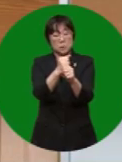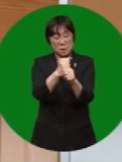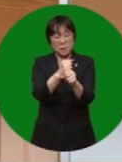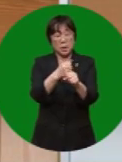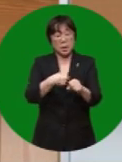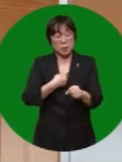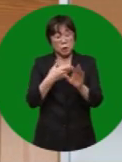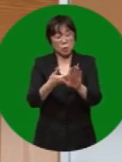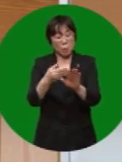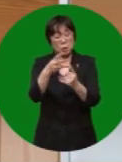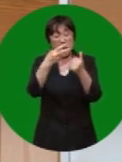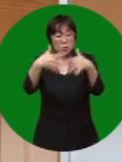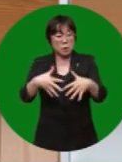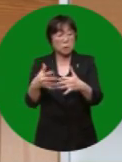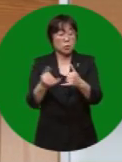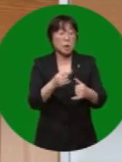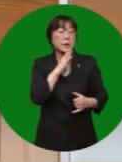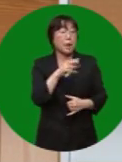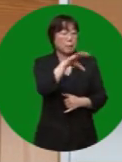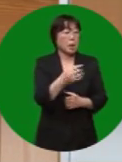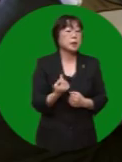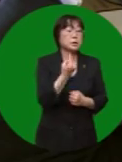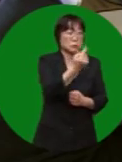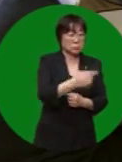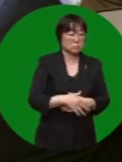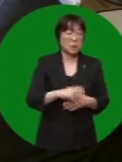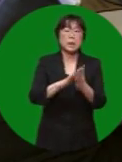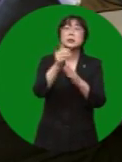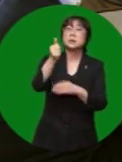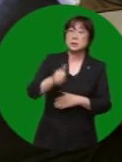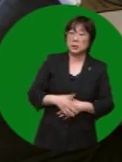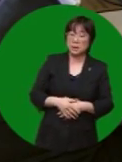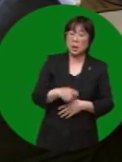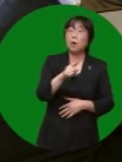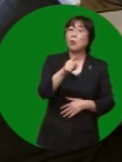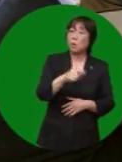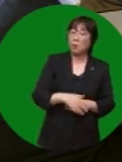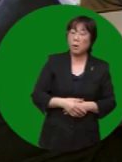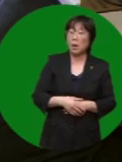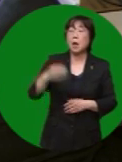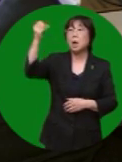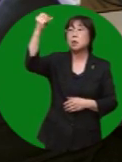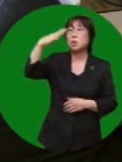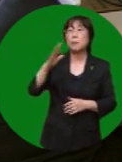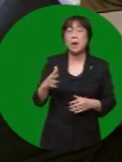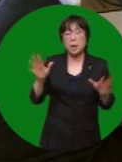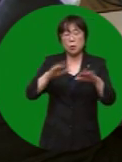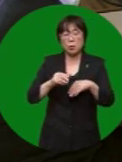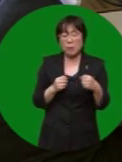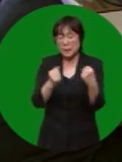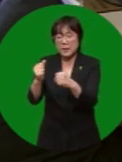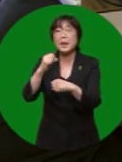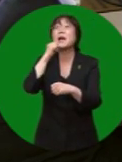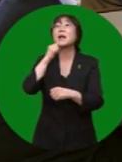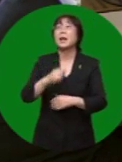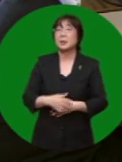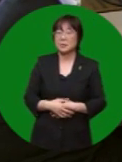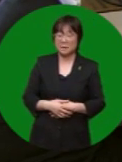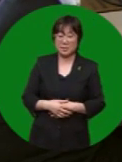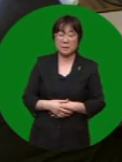防災組織の人たちから現場に行って言われて、ちじってこれ照明灯がなかったら夜逃げれんのやけどって